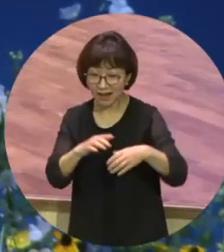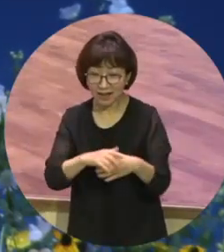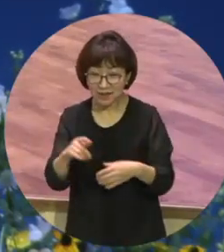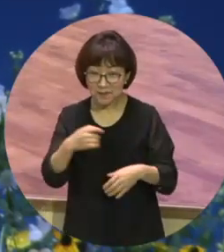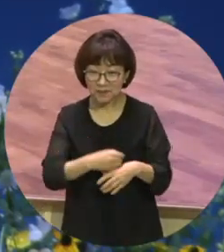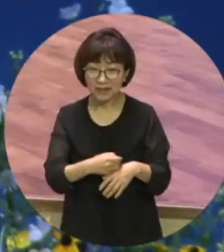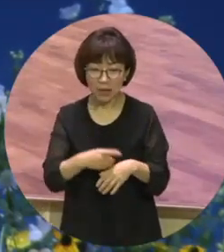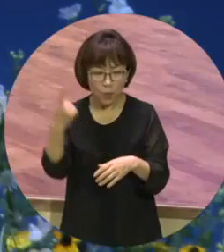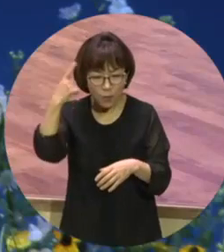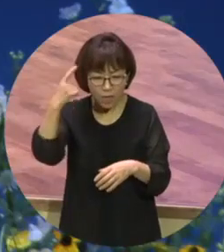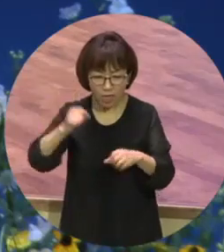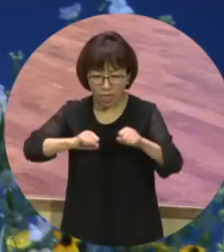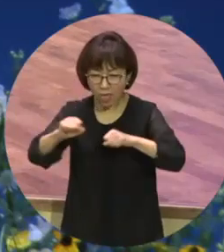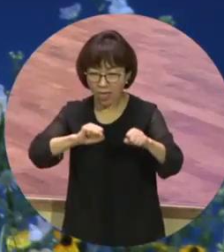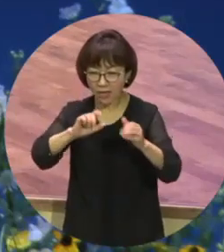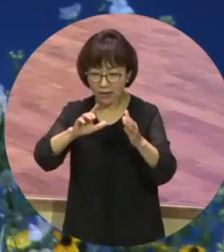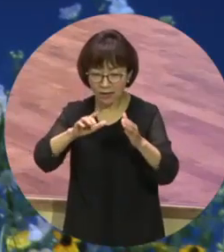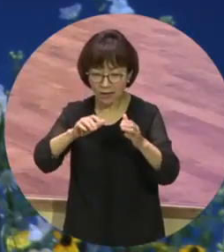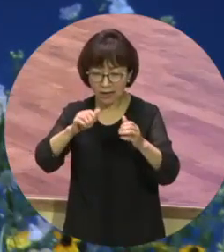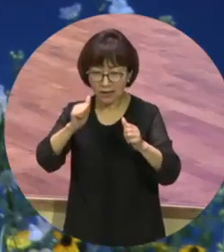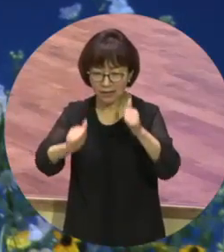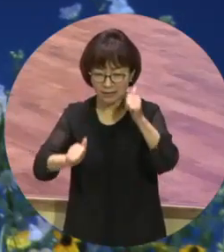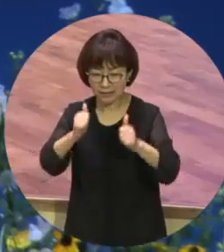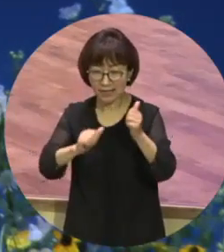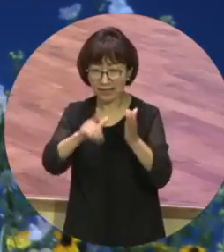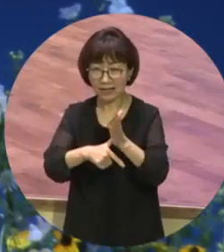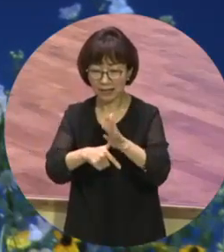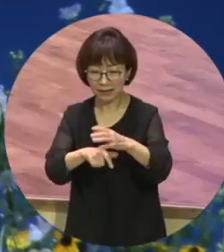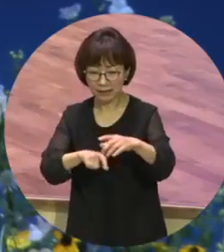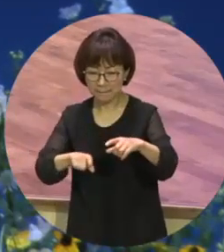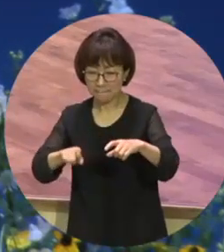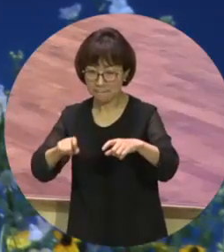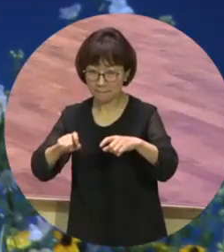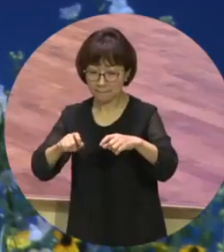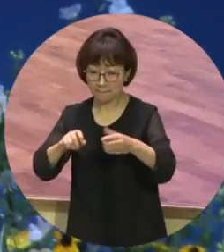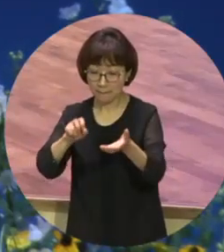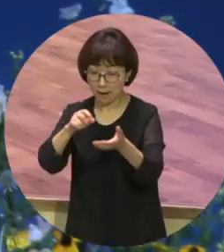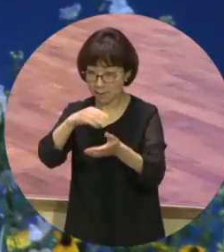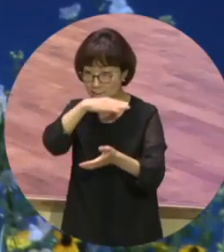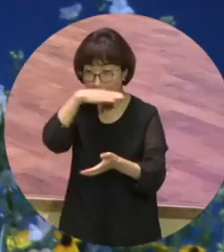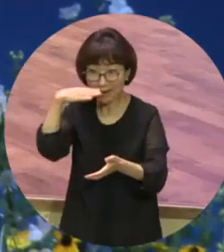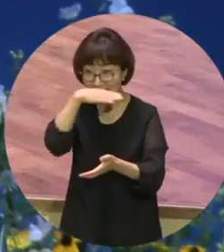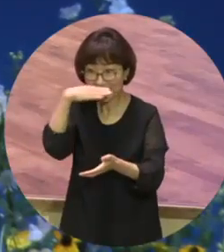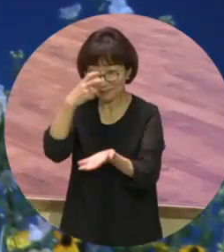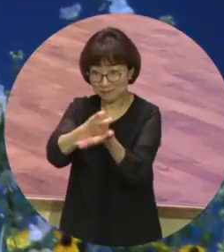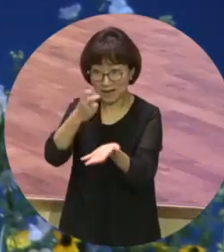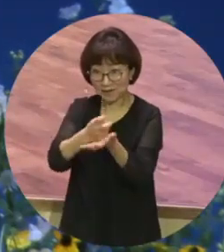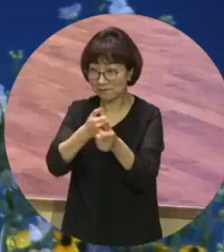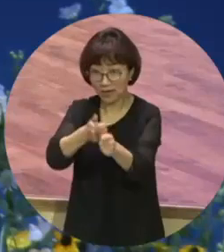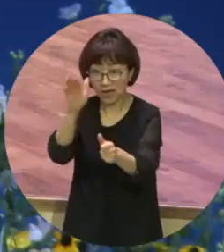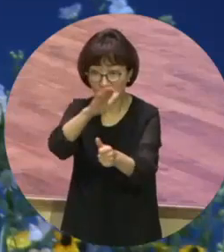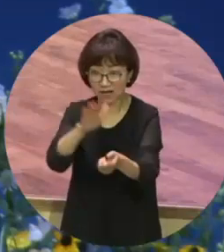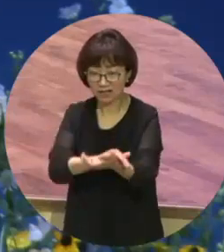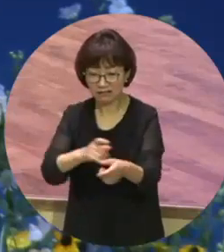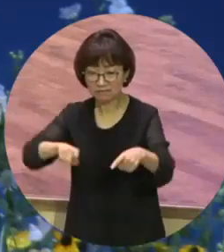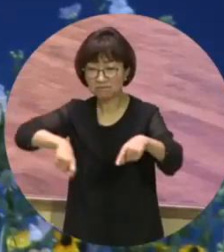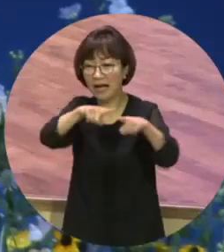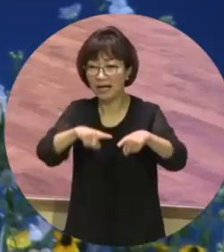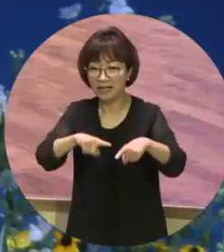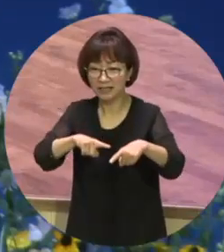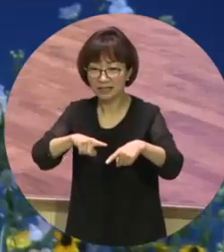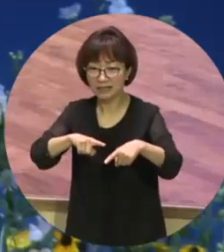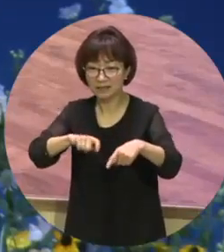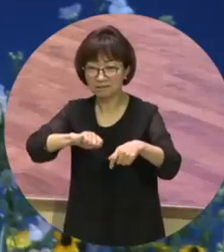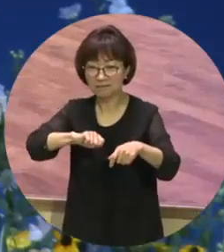거라니까요. 둘 다 비기는 건데 비겨가지고 1승 2무 하면 올라가는 거예요 그냥. 그런데 이 두 개 다